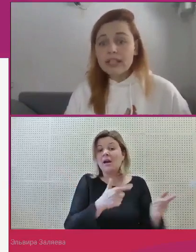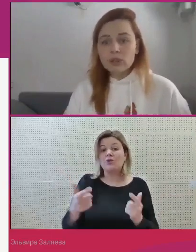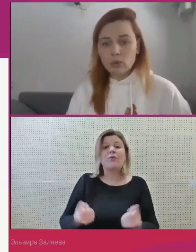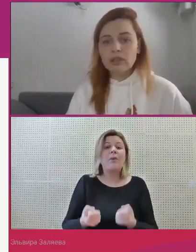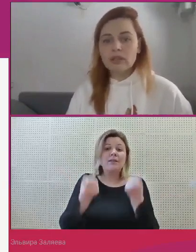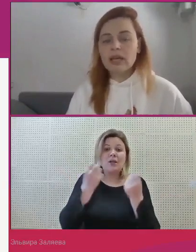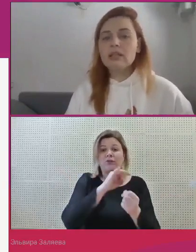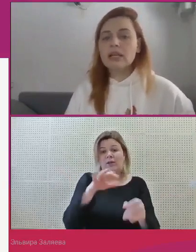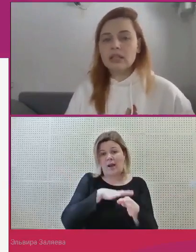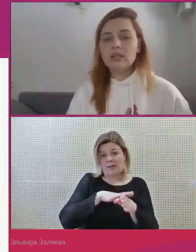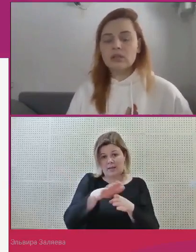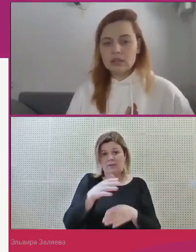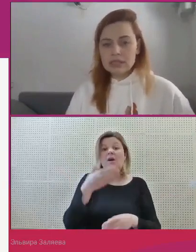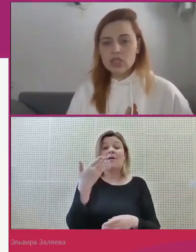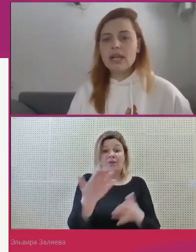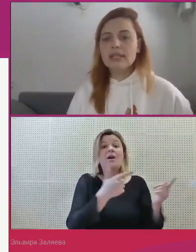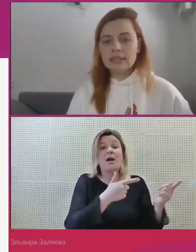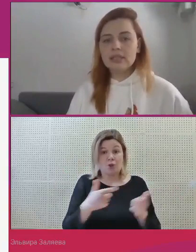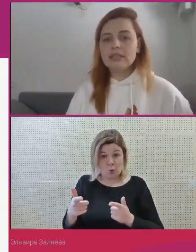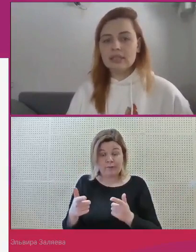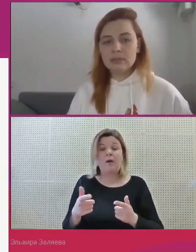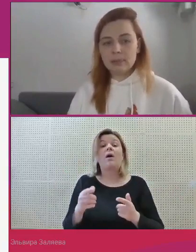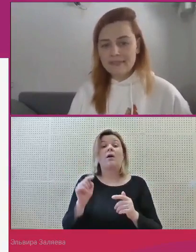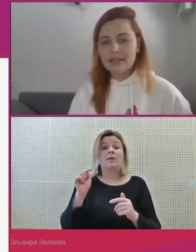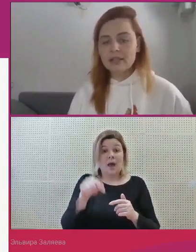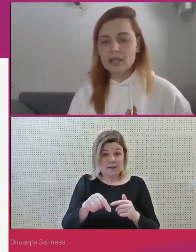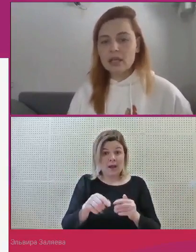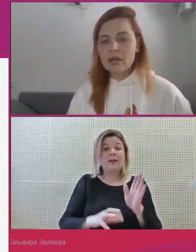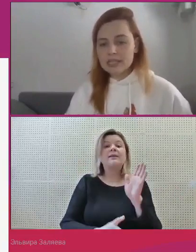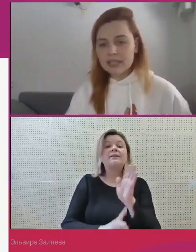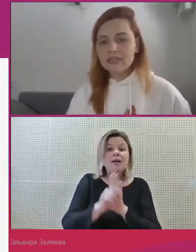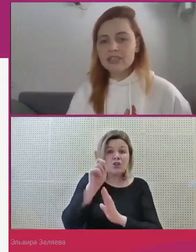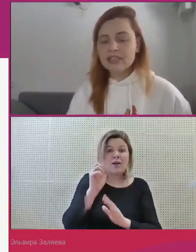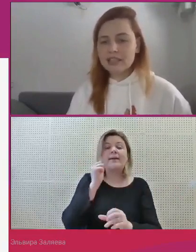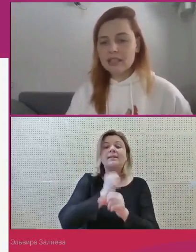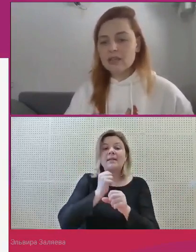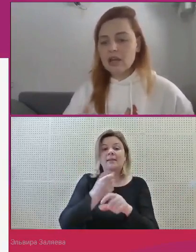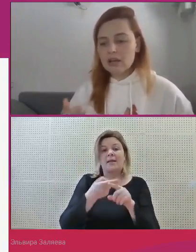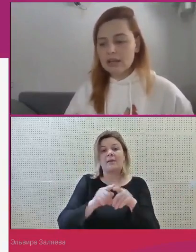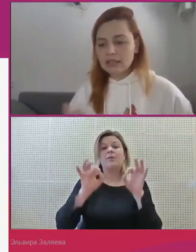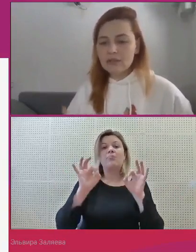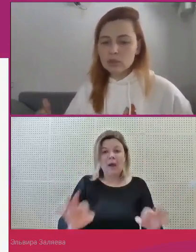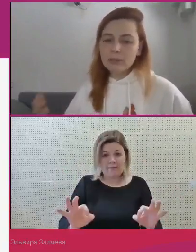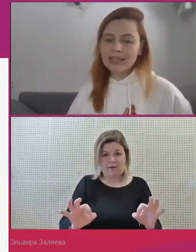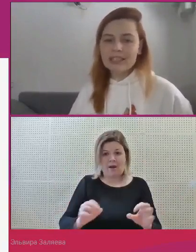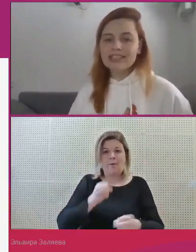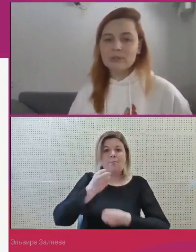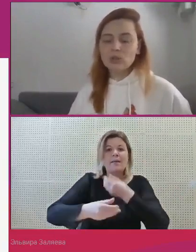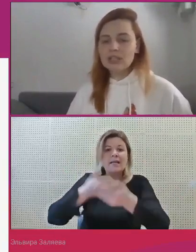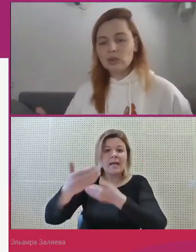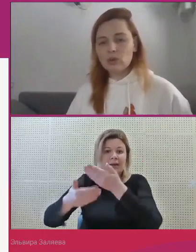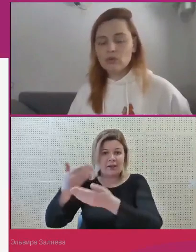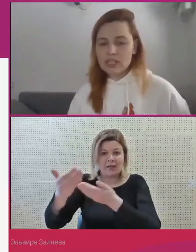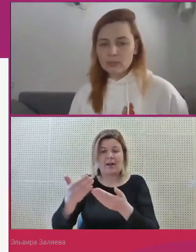реализовывать. Вы готовы, да, тогда изначально делайте это правильно, последовательно, и когда вы будете приходить к